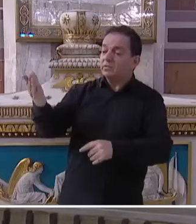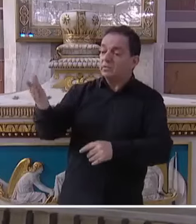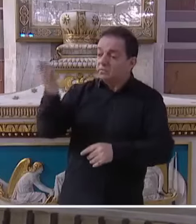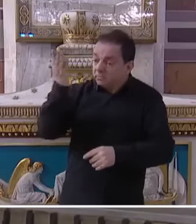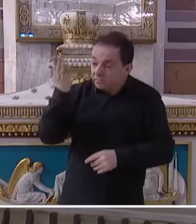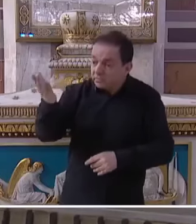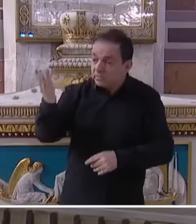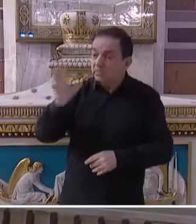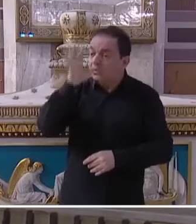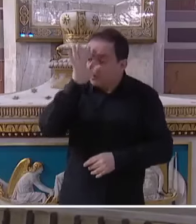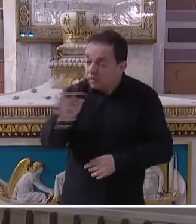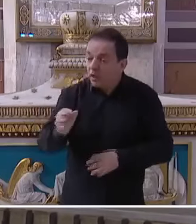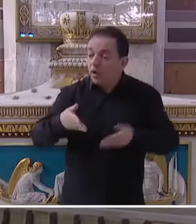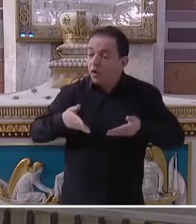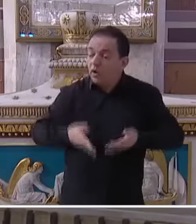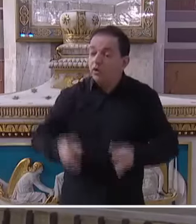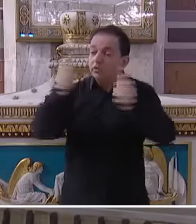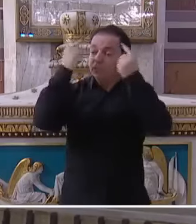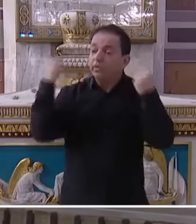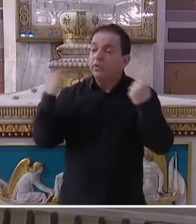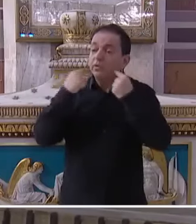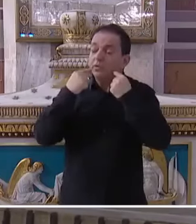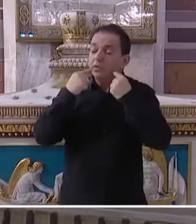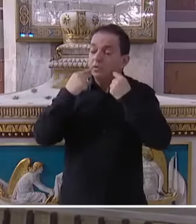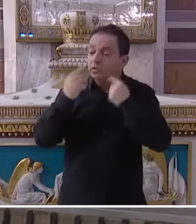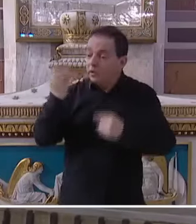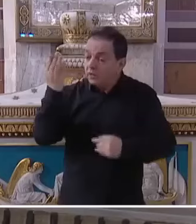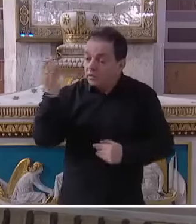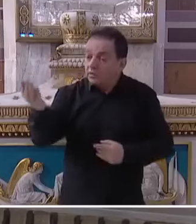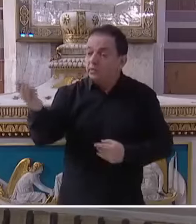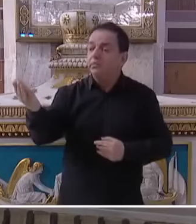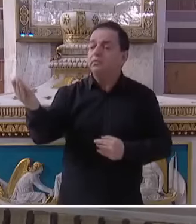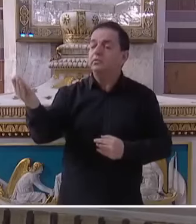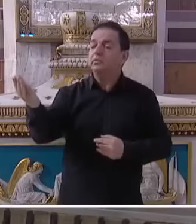σύ ο Υιός του Θεού, σύ